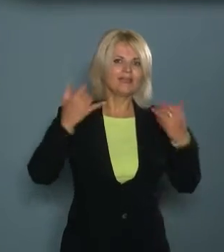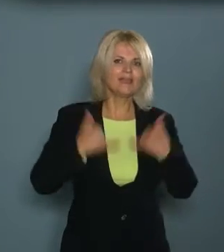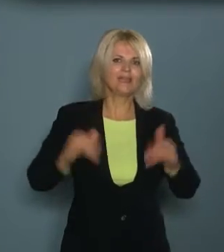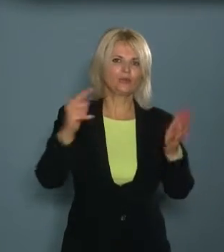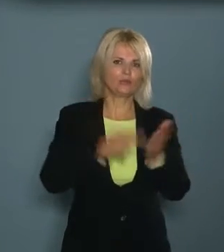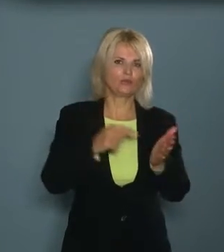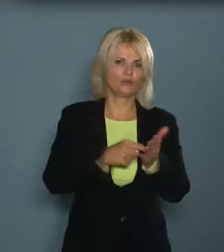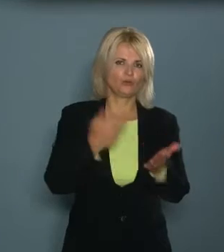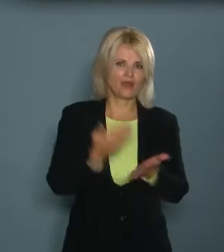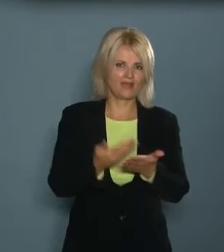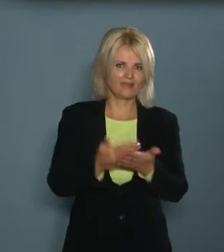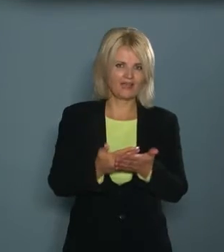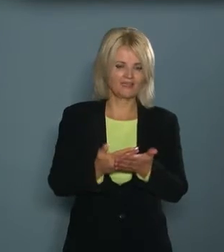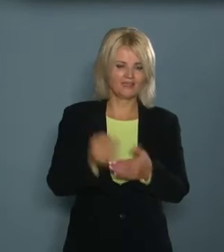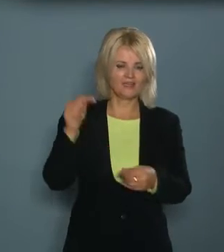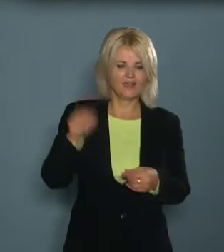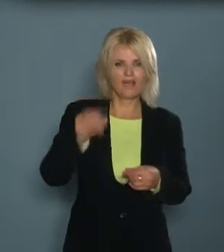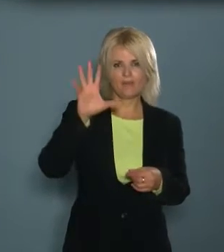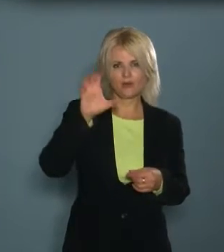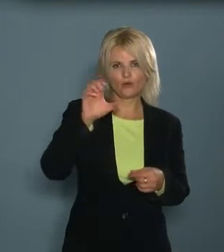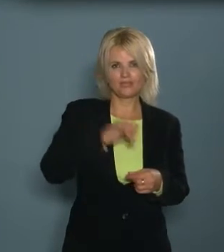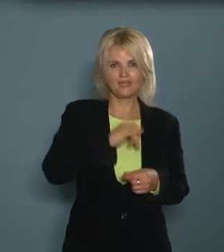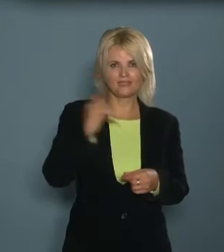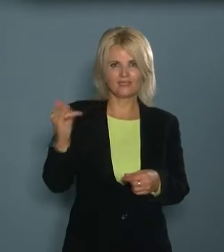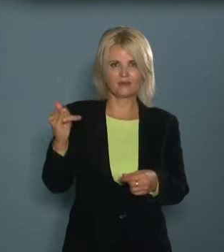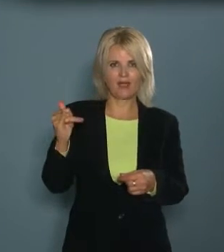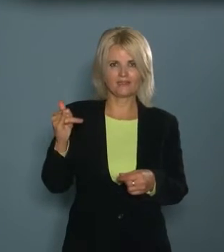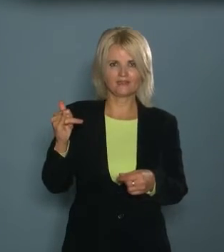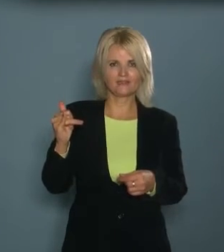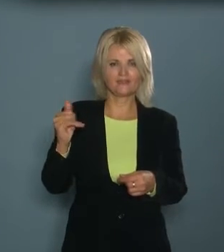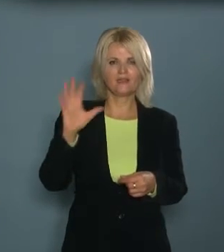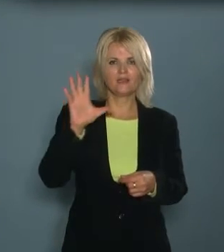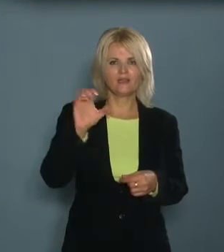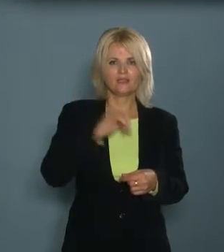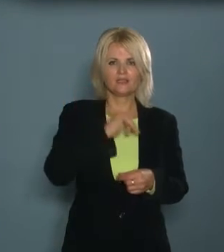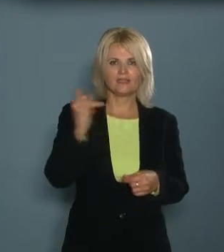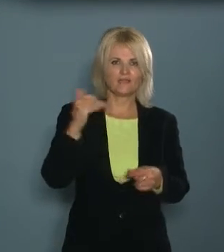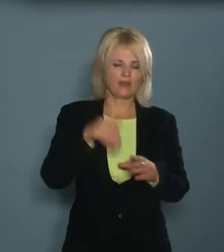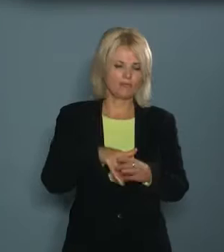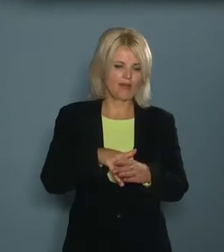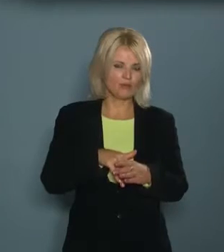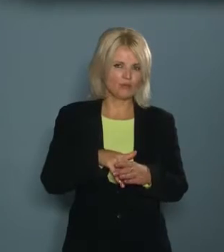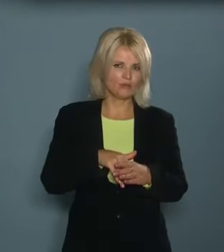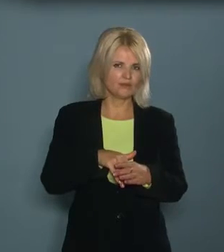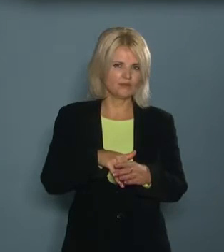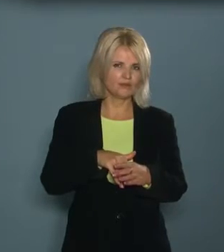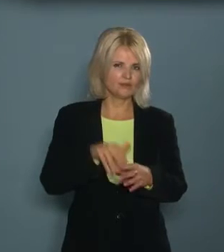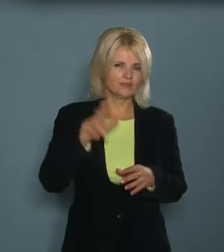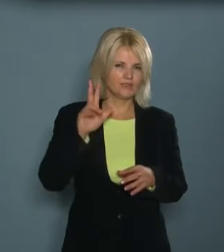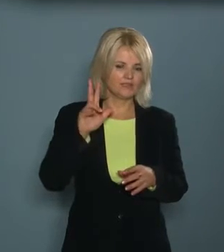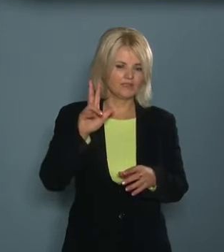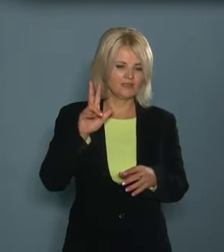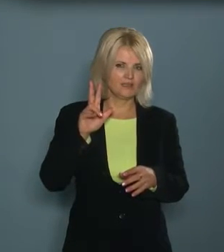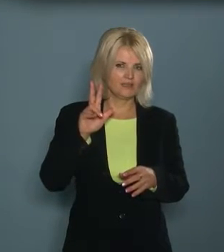pontunk. Mert ebben az 500 évben, és az 500 éven belül egyébként mindössze